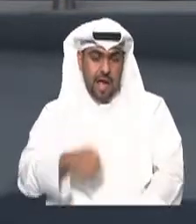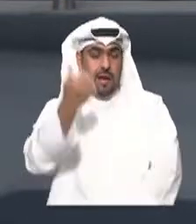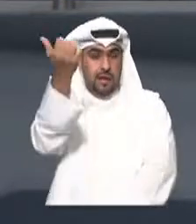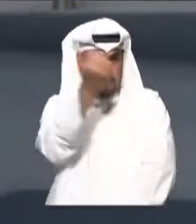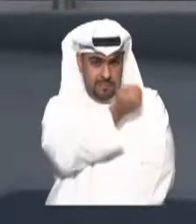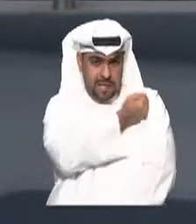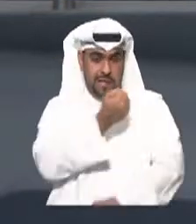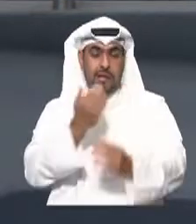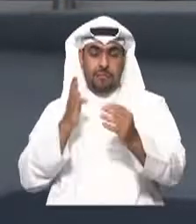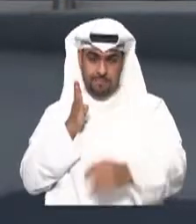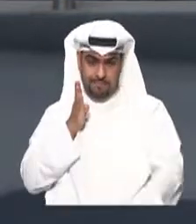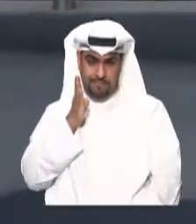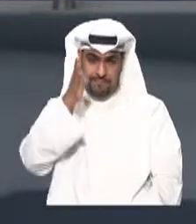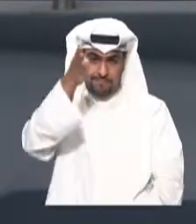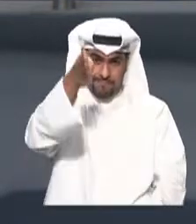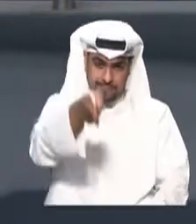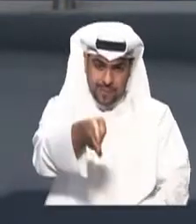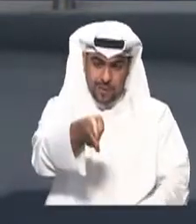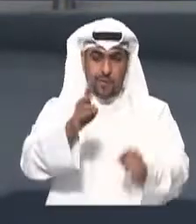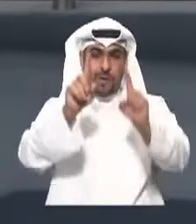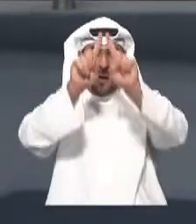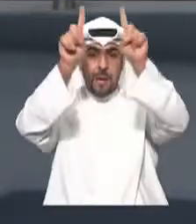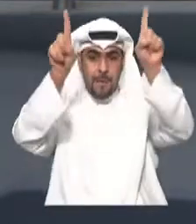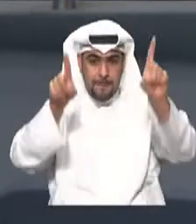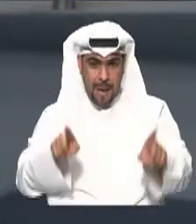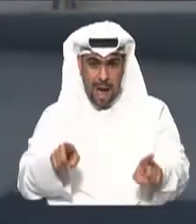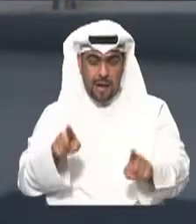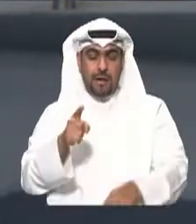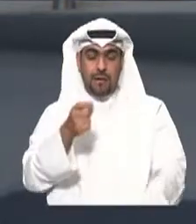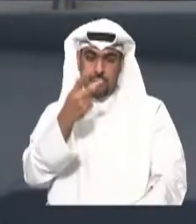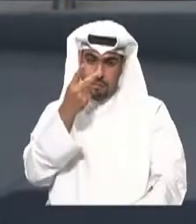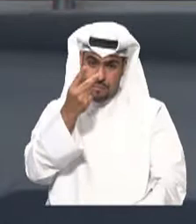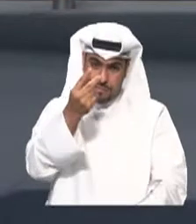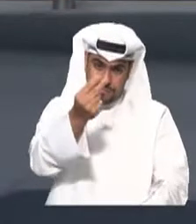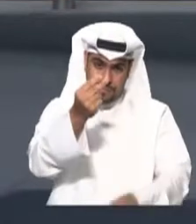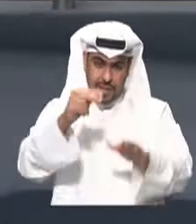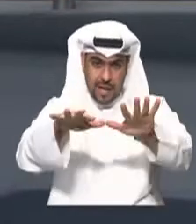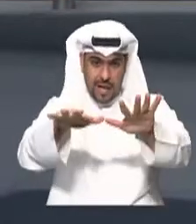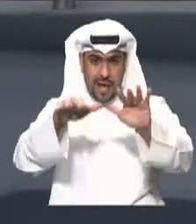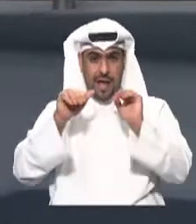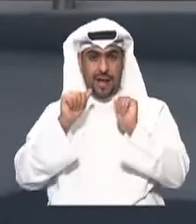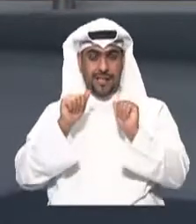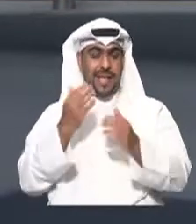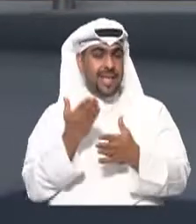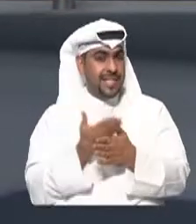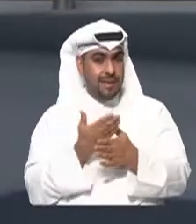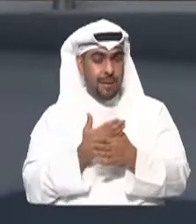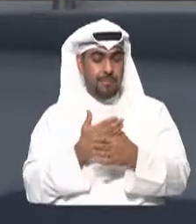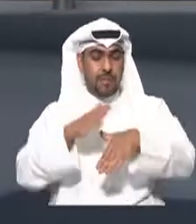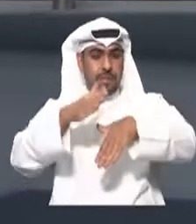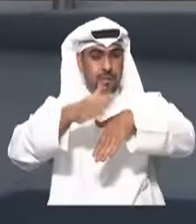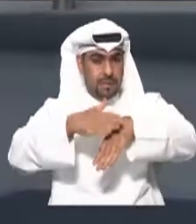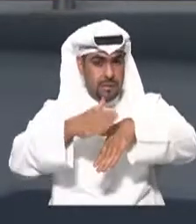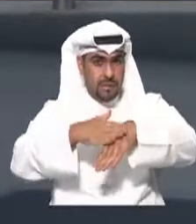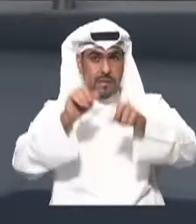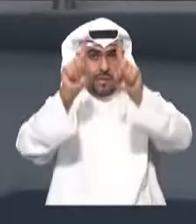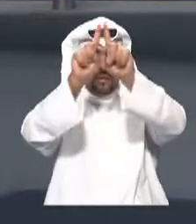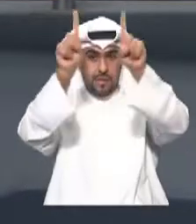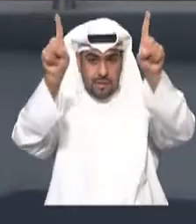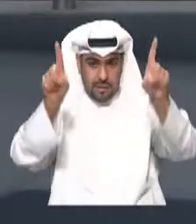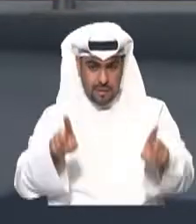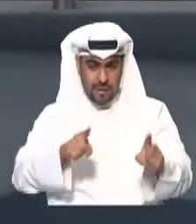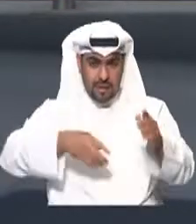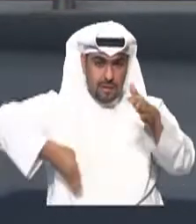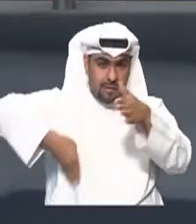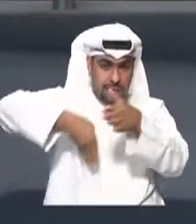الحملات الميدانية المتنقلة من جهودها لتطعيم العمالة المنزلية الغير محصنة التي تخضع للحجر